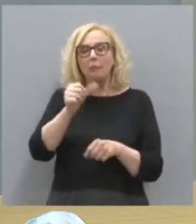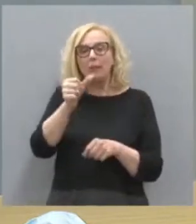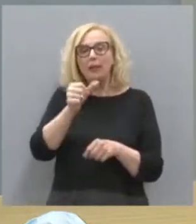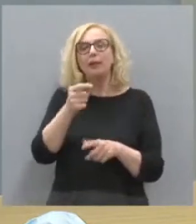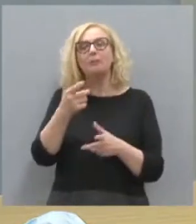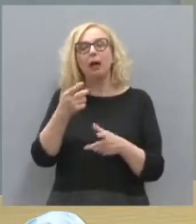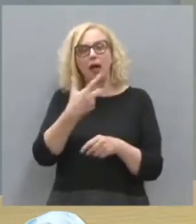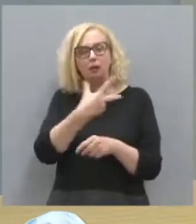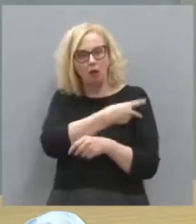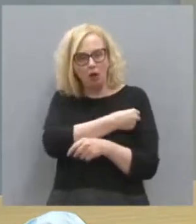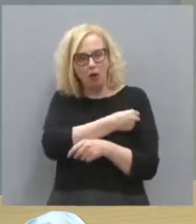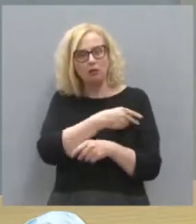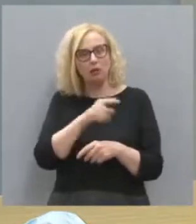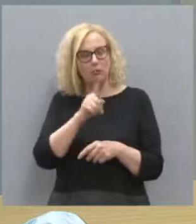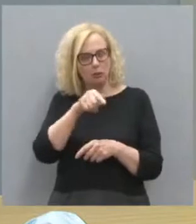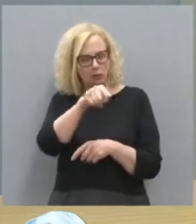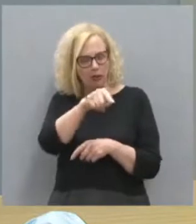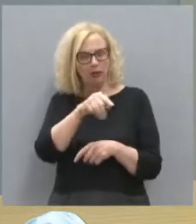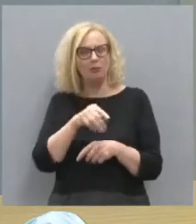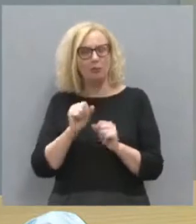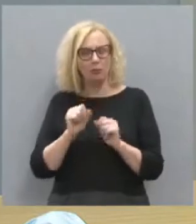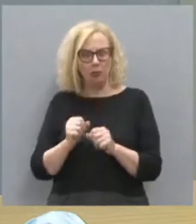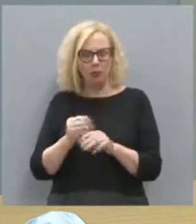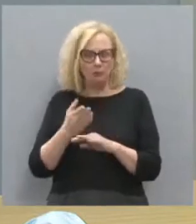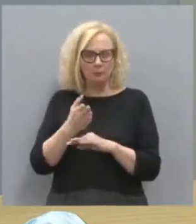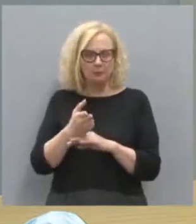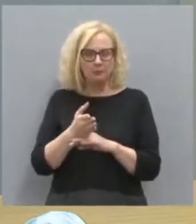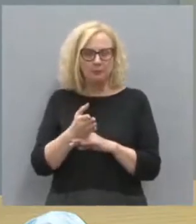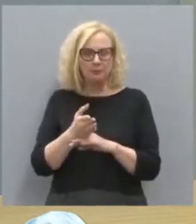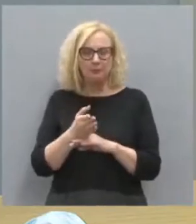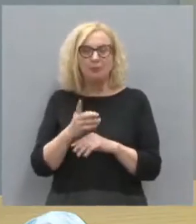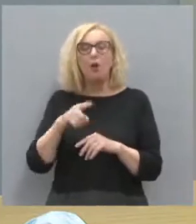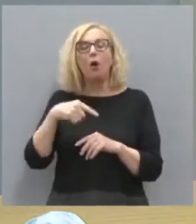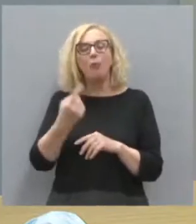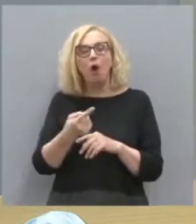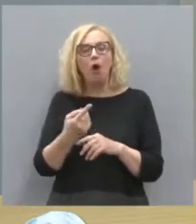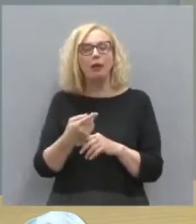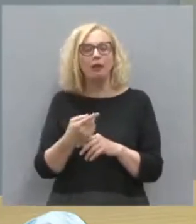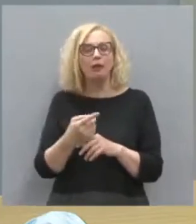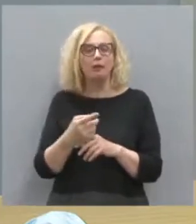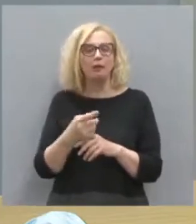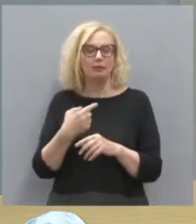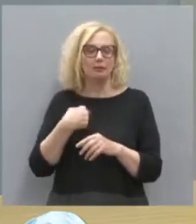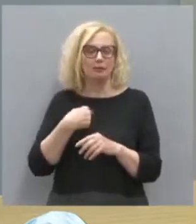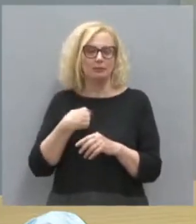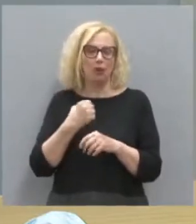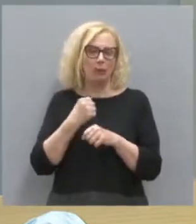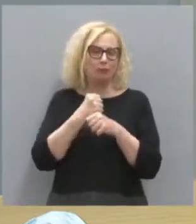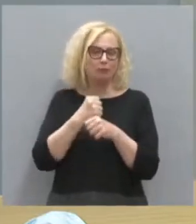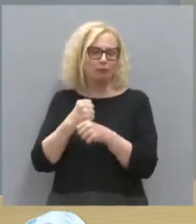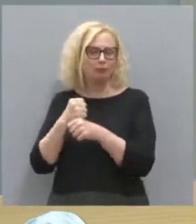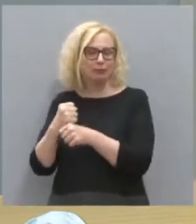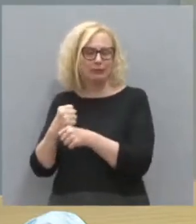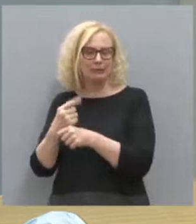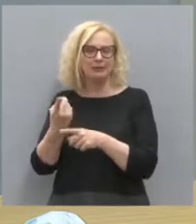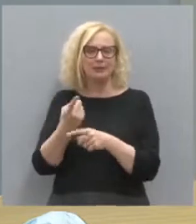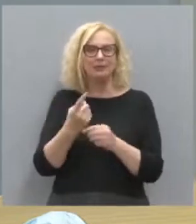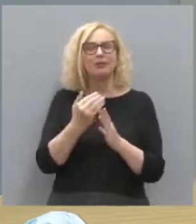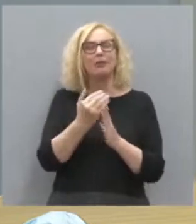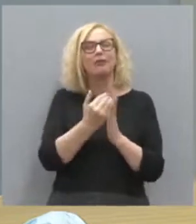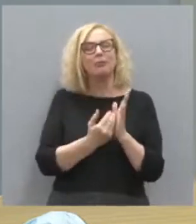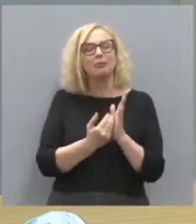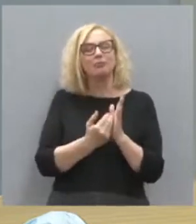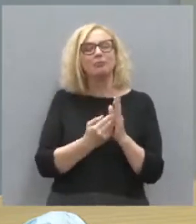vi è stato anche poi il passaggio con con gli ordini quindi sia da parte dell'ordine dei medici che da parte dell'ordine degli